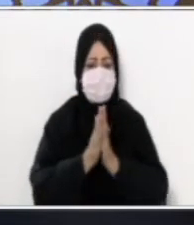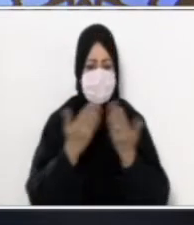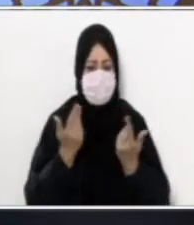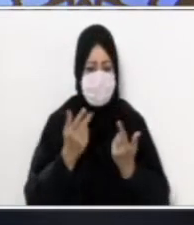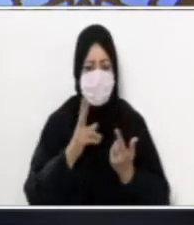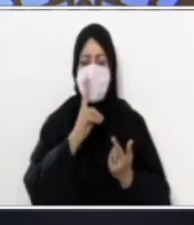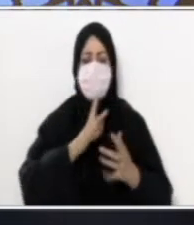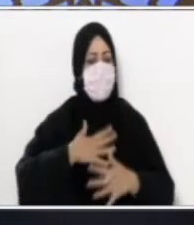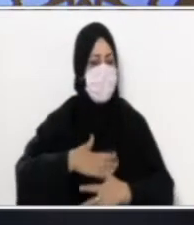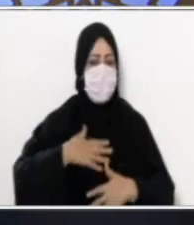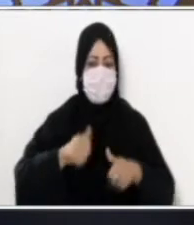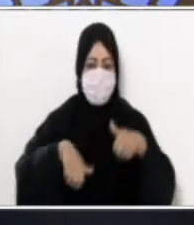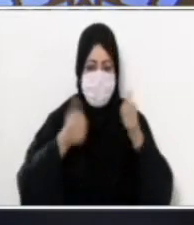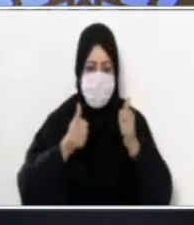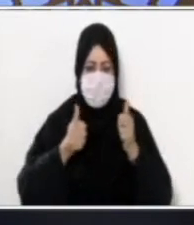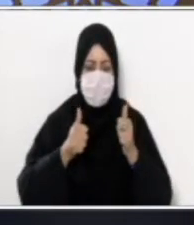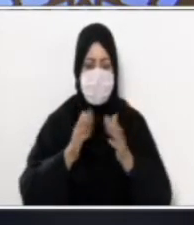المصحف؟ لا من المصحف.